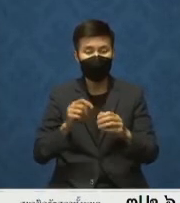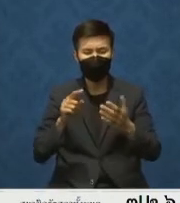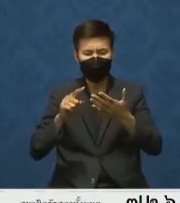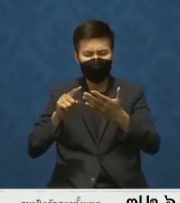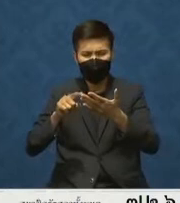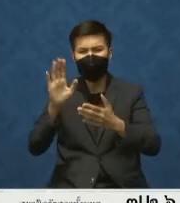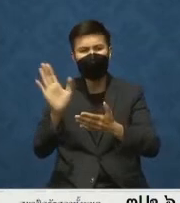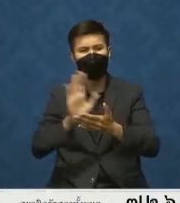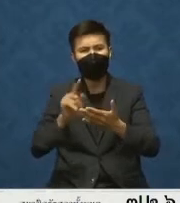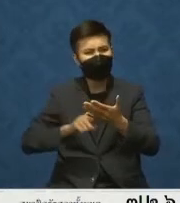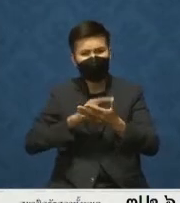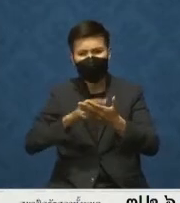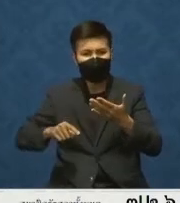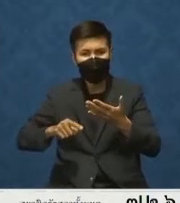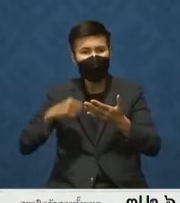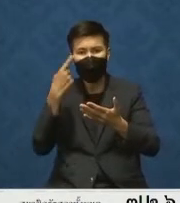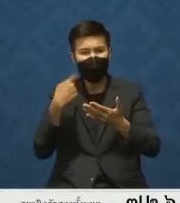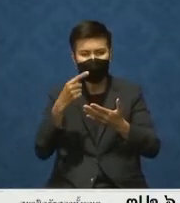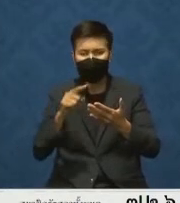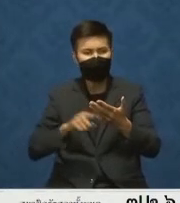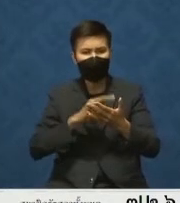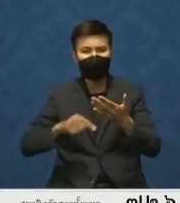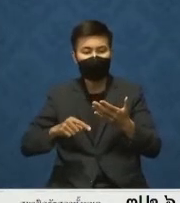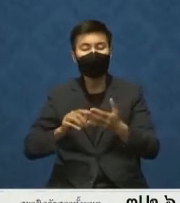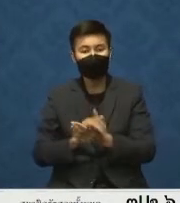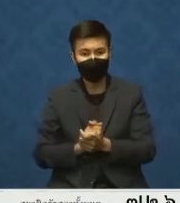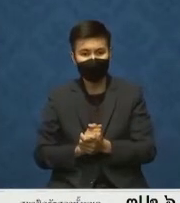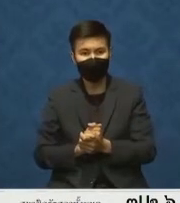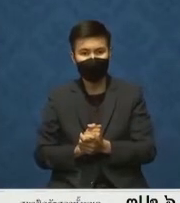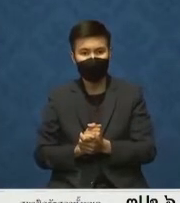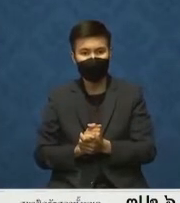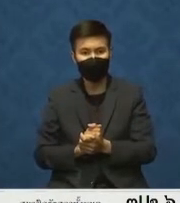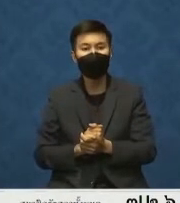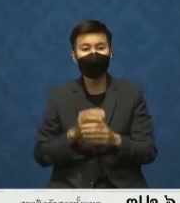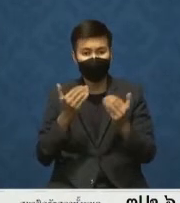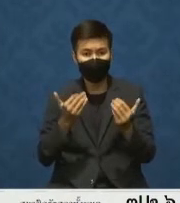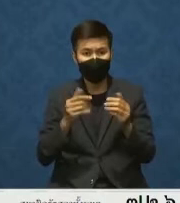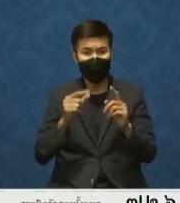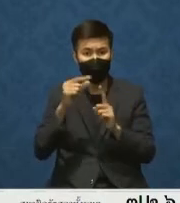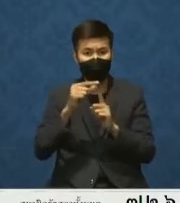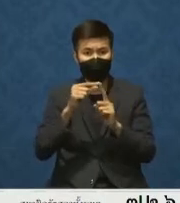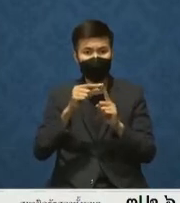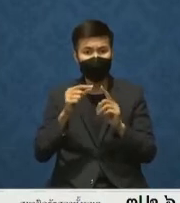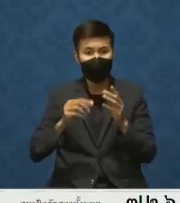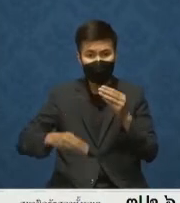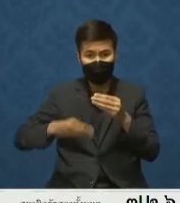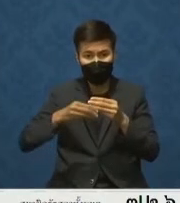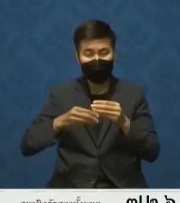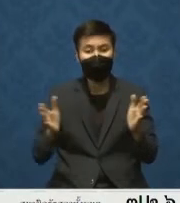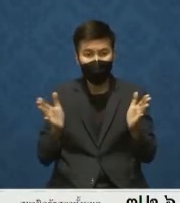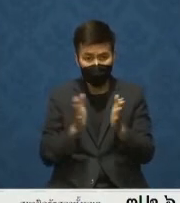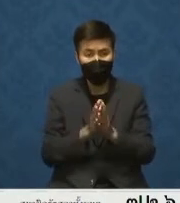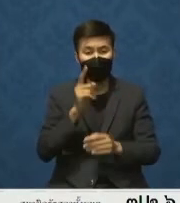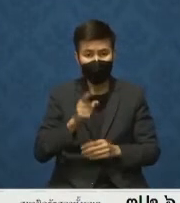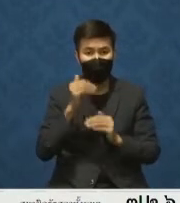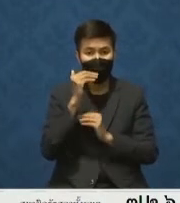หอไม่เลอกบัญชีรายชอขภัการเมืองดายด้วยคำที่เติมลไปนละครัเป็นคำทสำ CDC คอคำว่ารวมทั้งต้องก